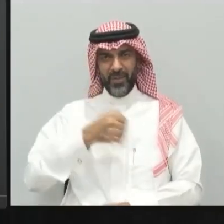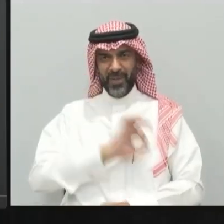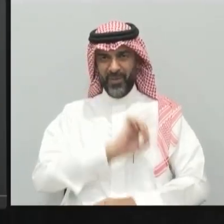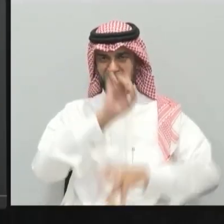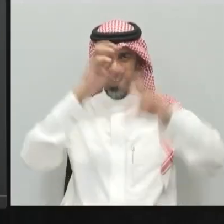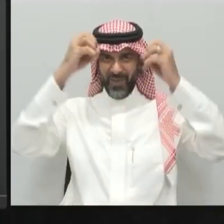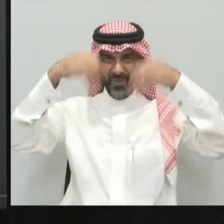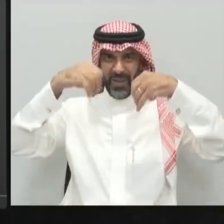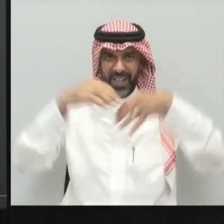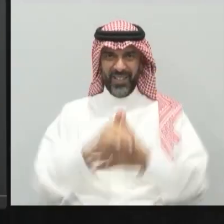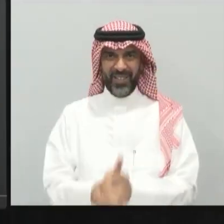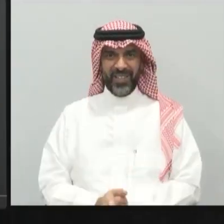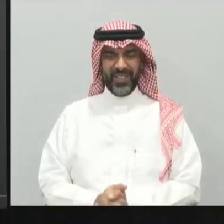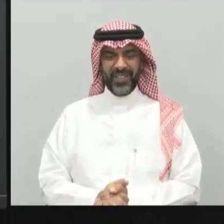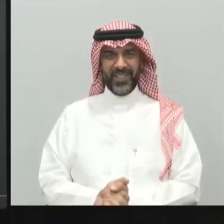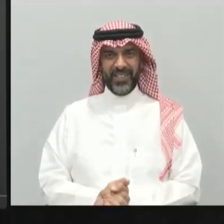ورحمه الله وبركاته